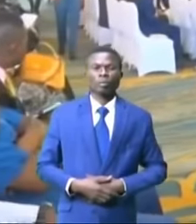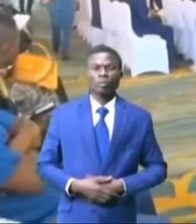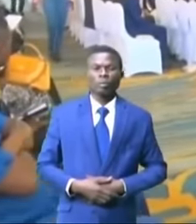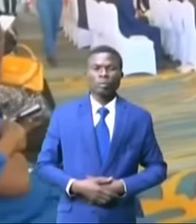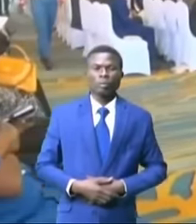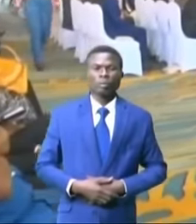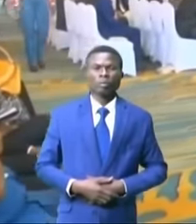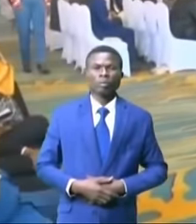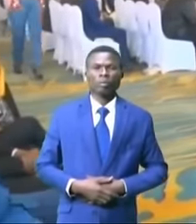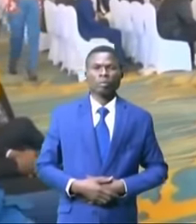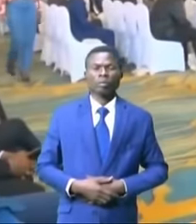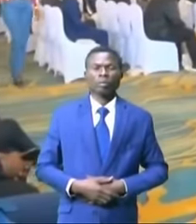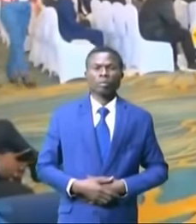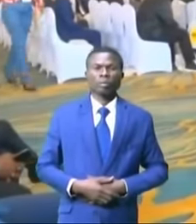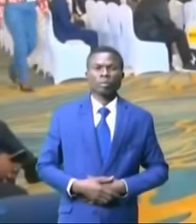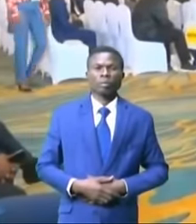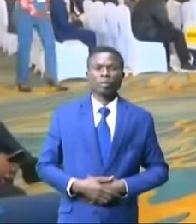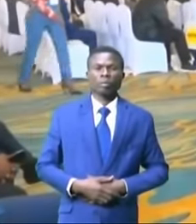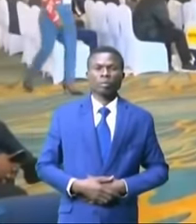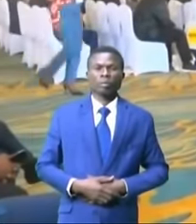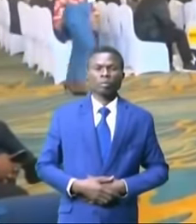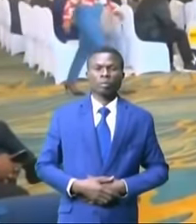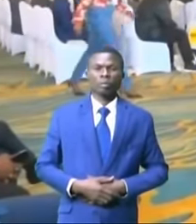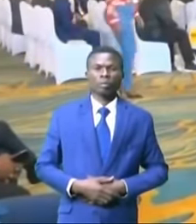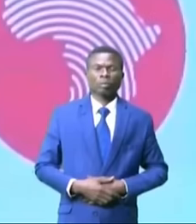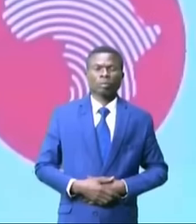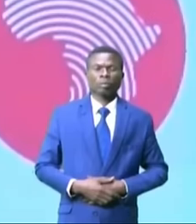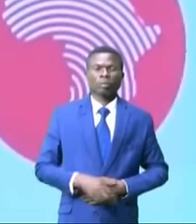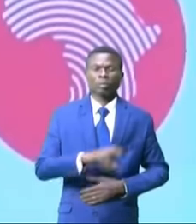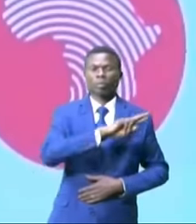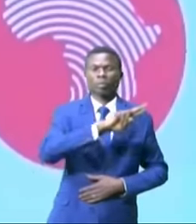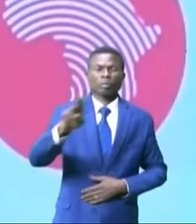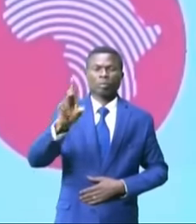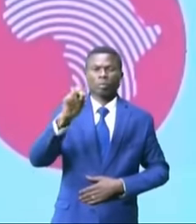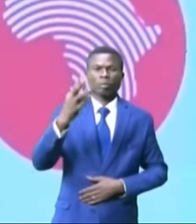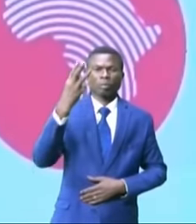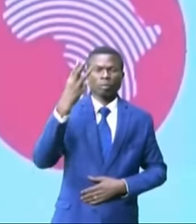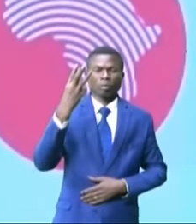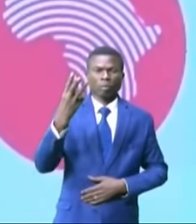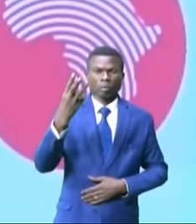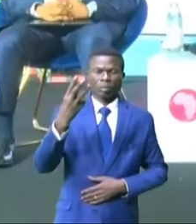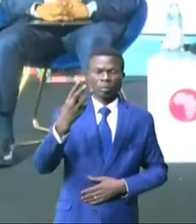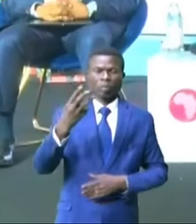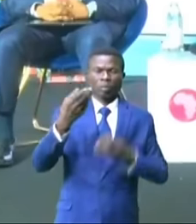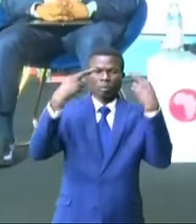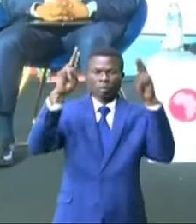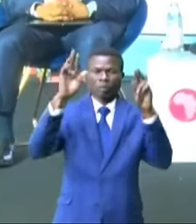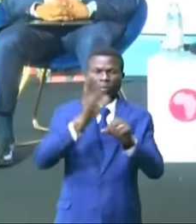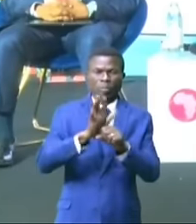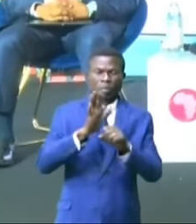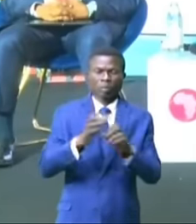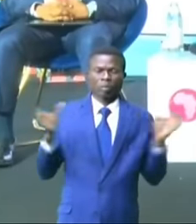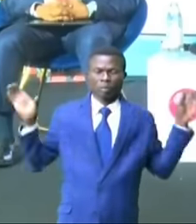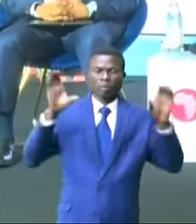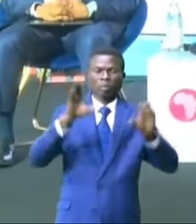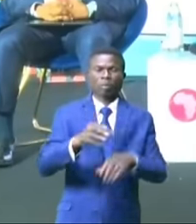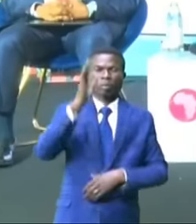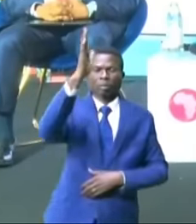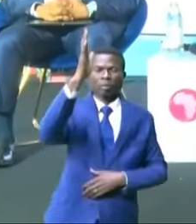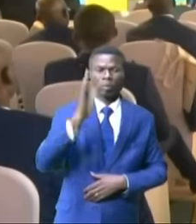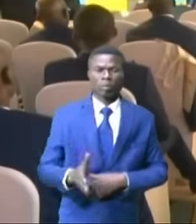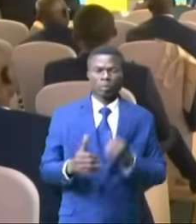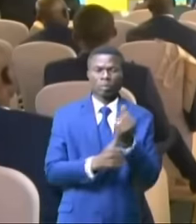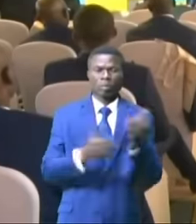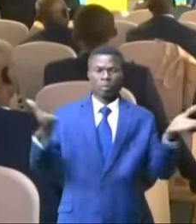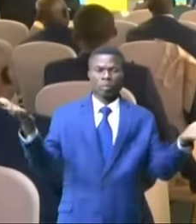Cette deuxième édition Africa Digital Expo 2023, qui a connu un grand succès, a rassemblé plus de 500